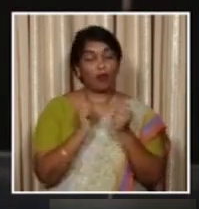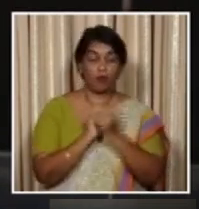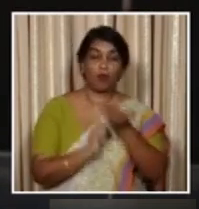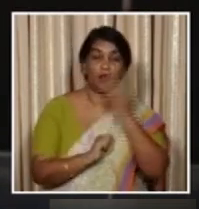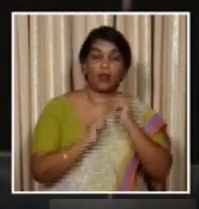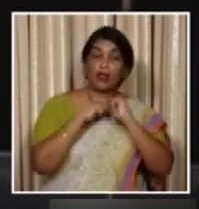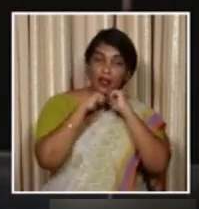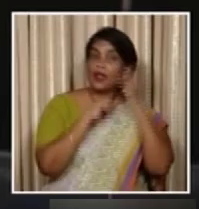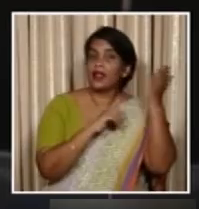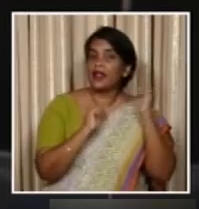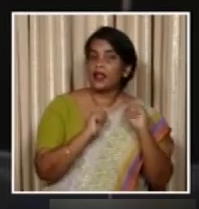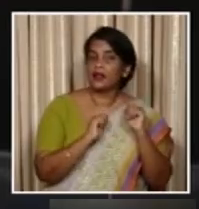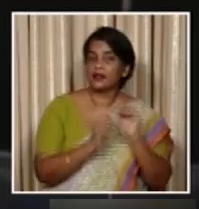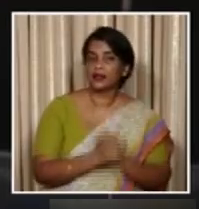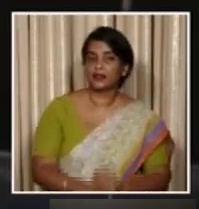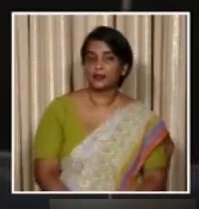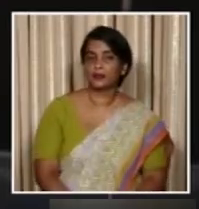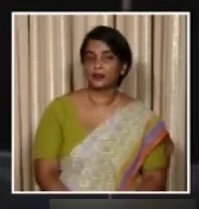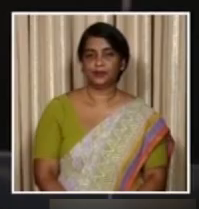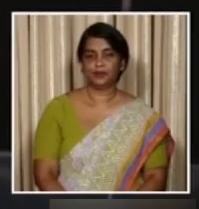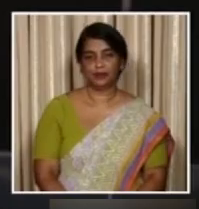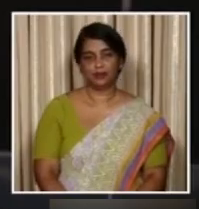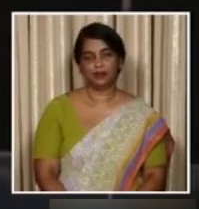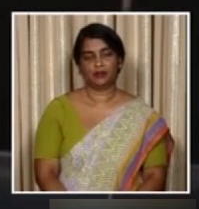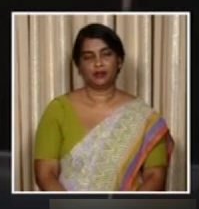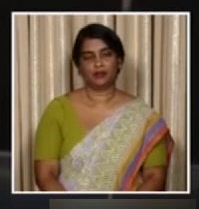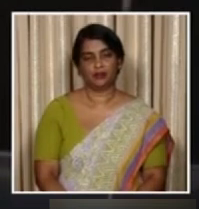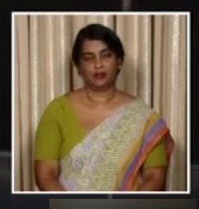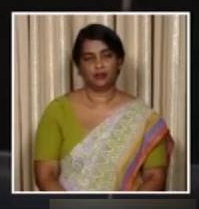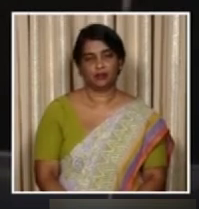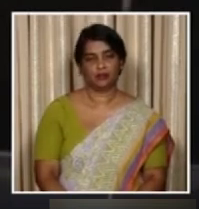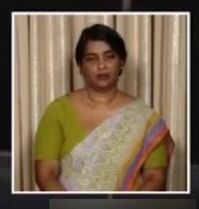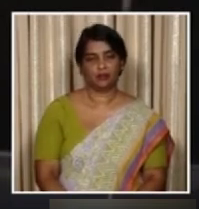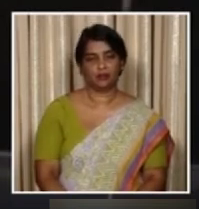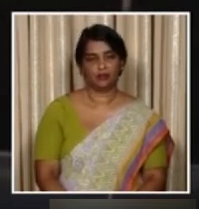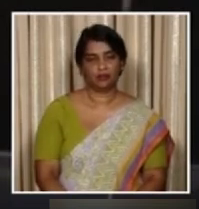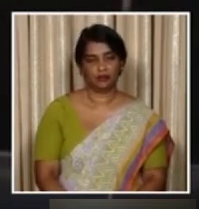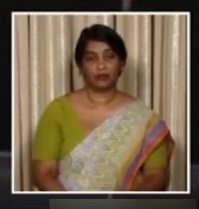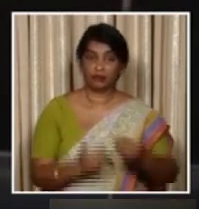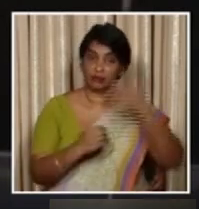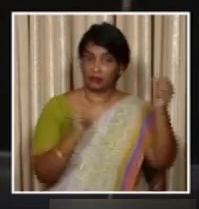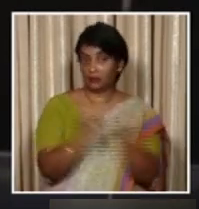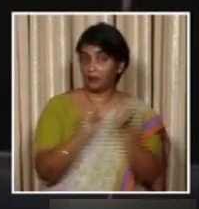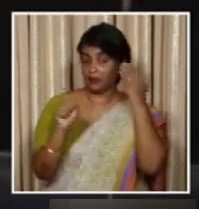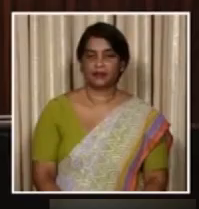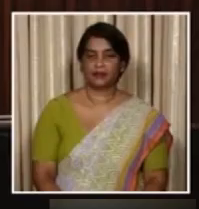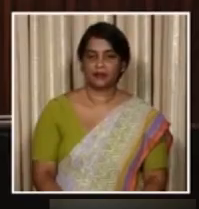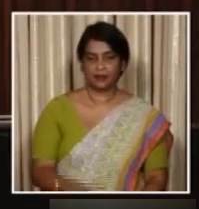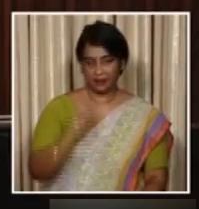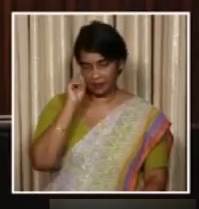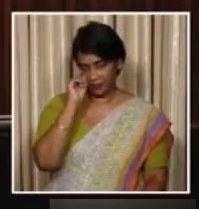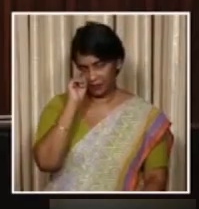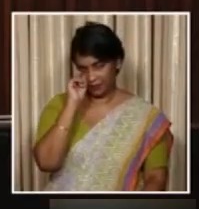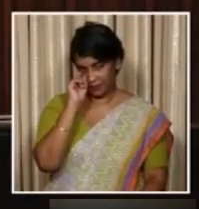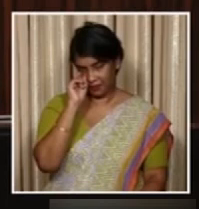ඇයි හැංගිලා හිටියේ කියලා හිතන්. අවුරුදු දෙකක් තිස්සේ ඔබතුමලට ලොකු වැඩ කොටසක් තිනවා මේ ඉස්සරහට ඔය සම්බන්ධයෙන් කටයුතු කරන්න. ස්තුතිවන්ත